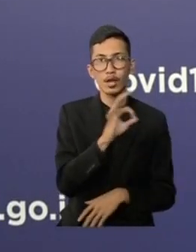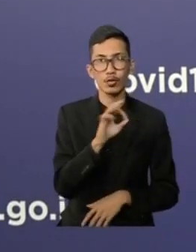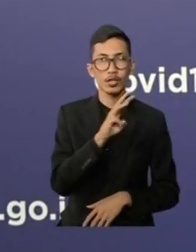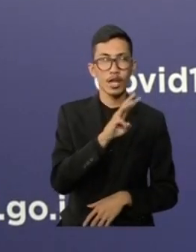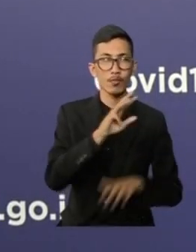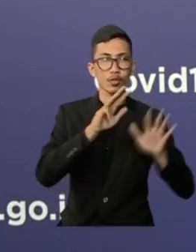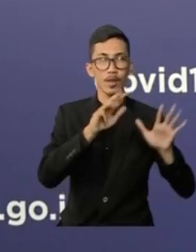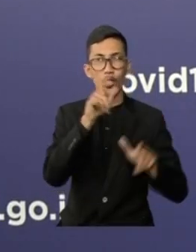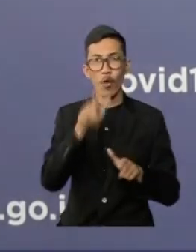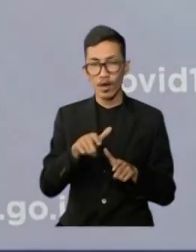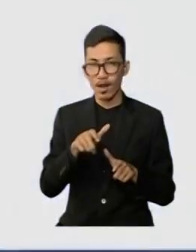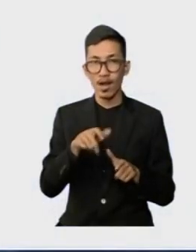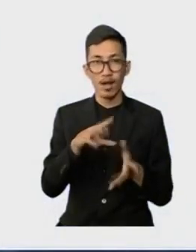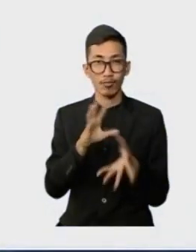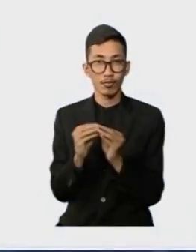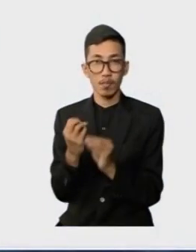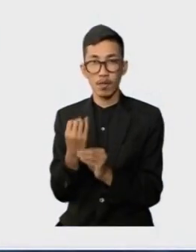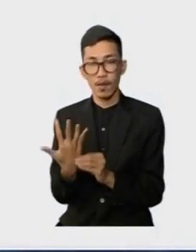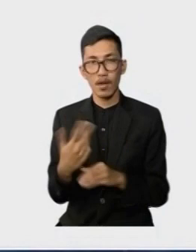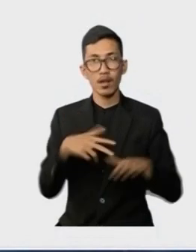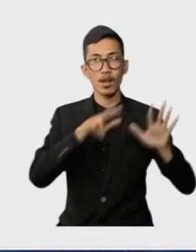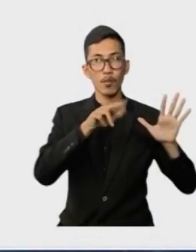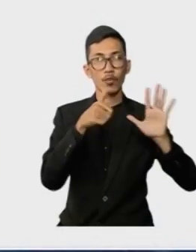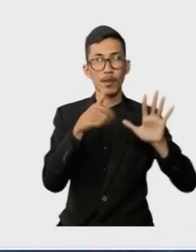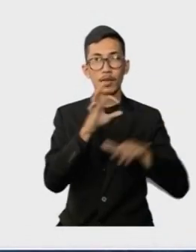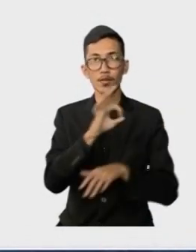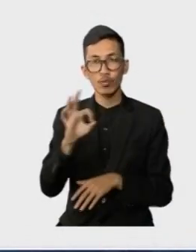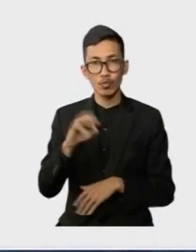1639 sehingga totalnya menjadi 80